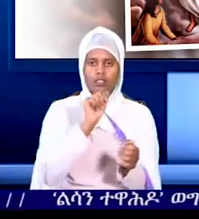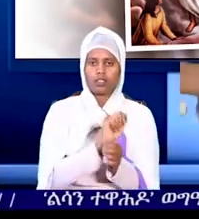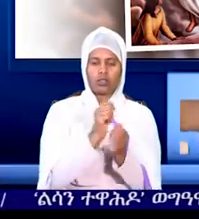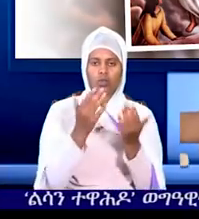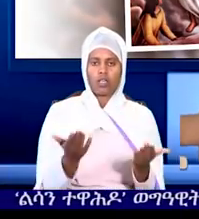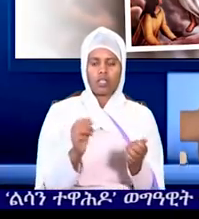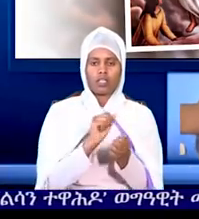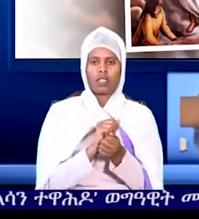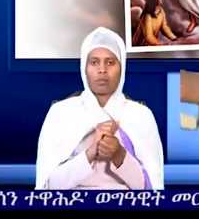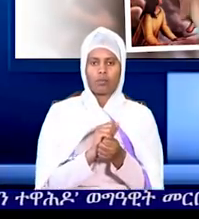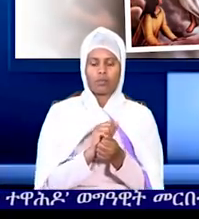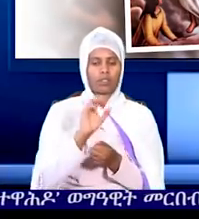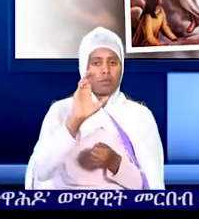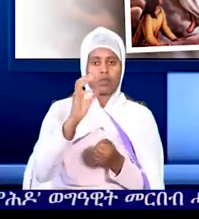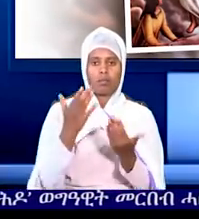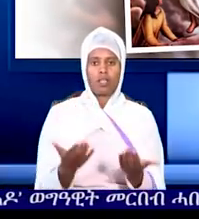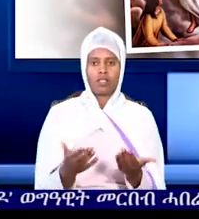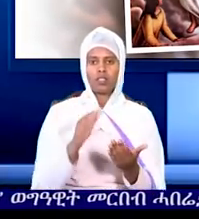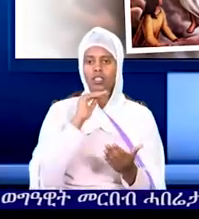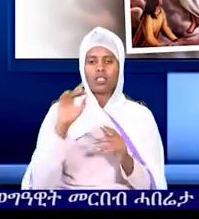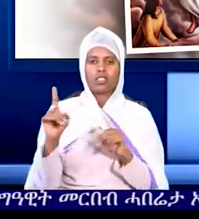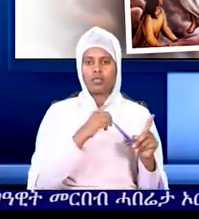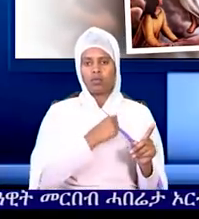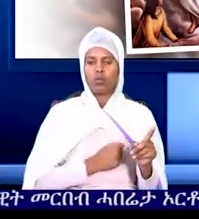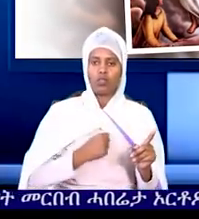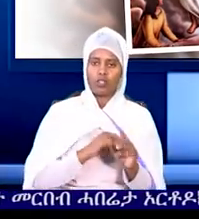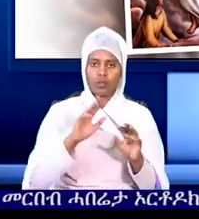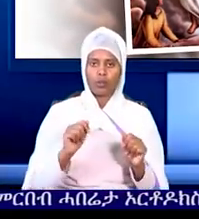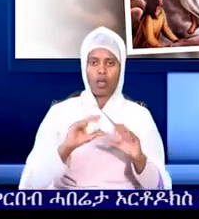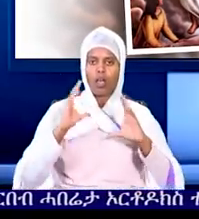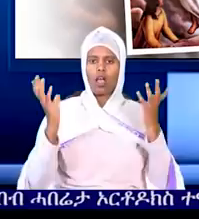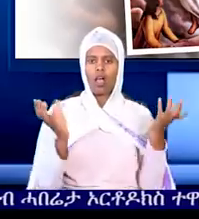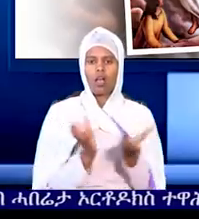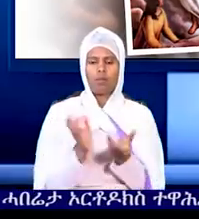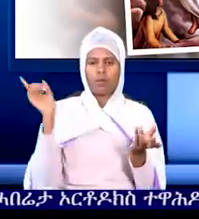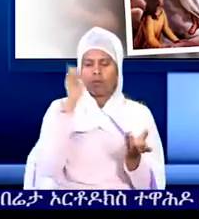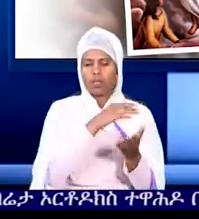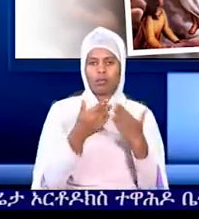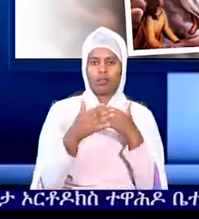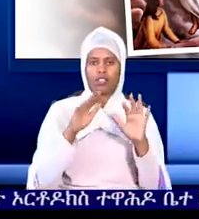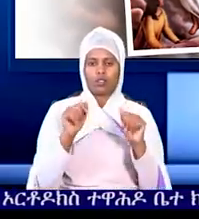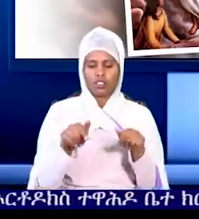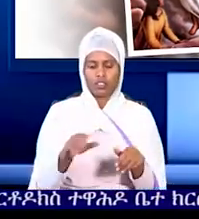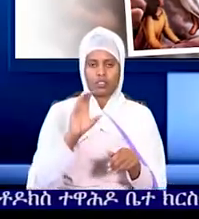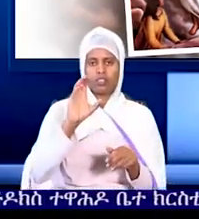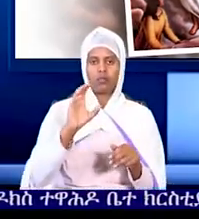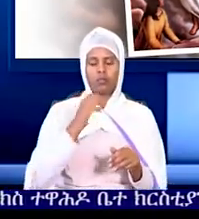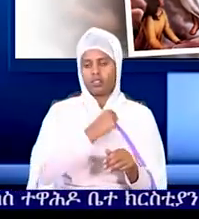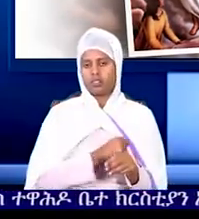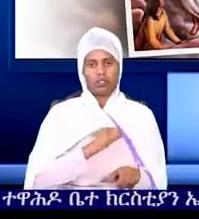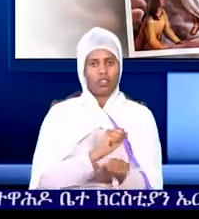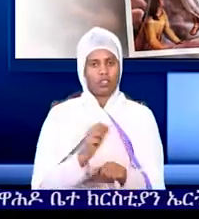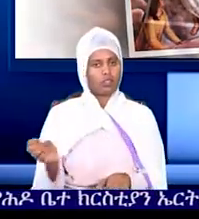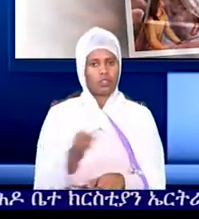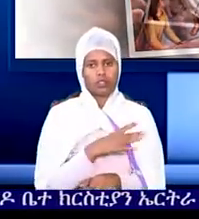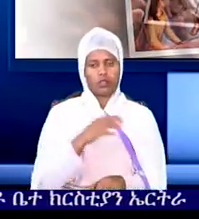ዲያብሎስ ተኣሲርላ ዝውዓለ ቀዳመይቲ ሰንበት ንደቂ ሰባት ከጉህ ውዒሉ ነሩ ዓለም ኣብ ምፍጣራ በዛ ሰንበት